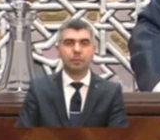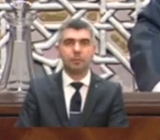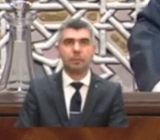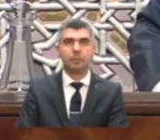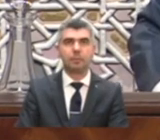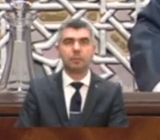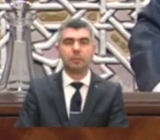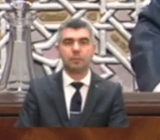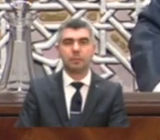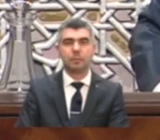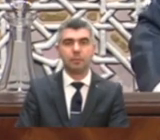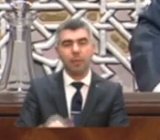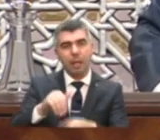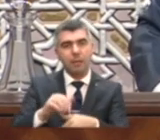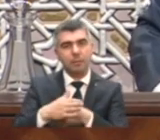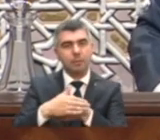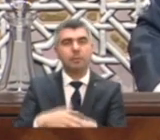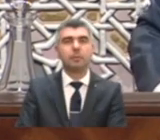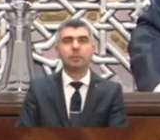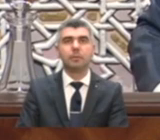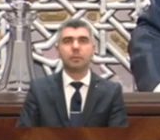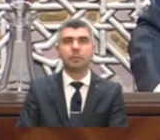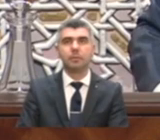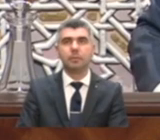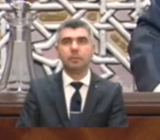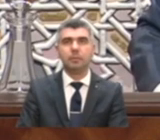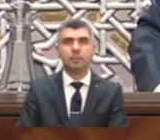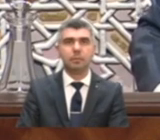محترم فريق التجمع الوطني الأحرار.